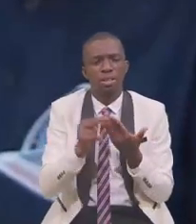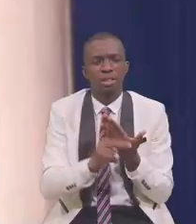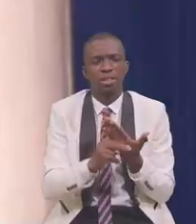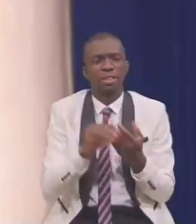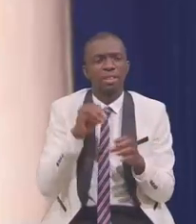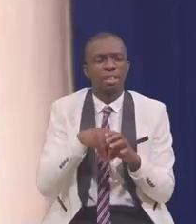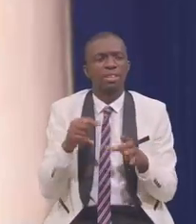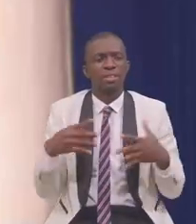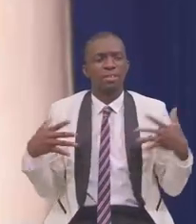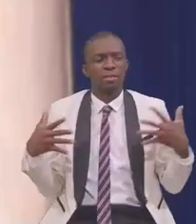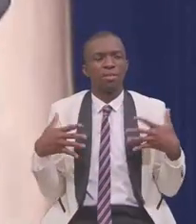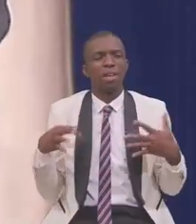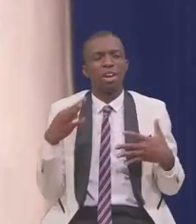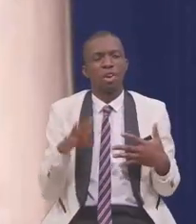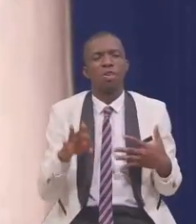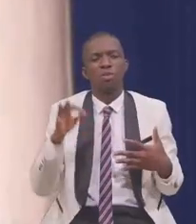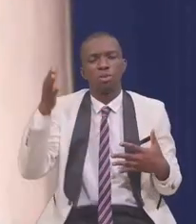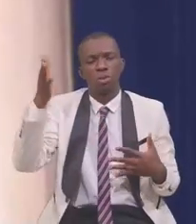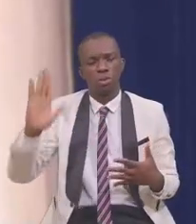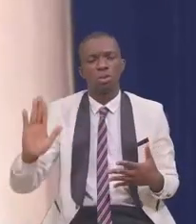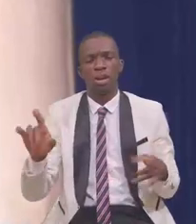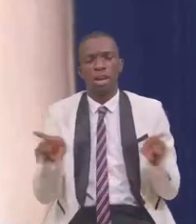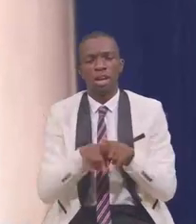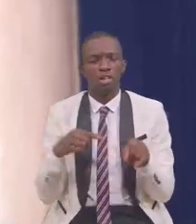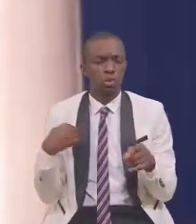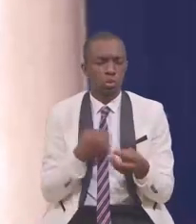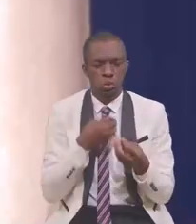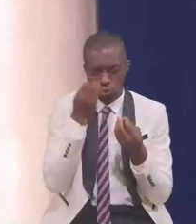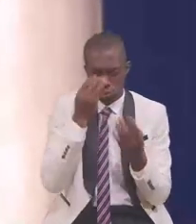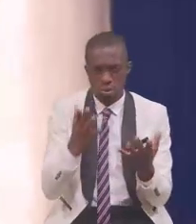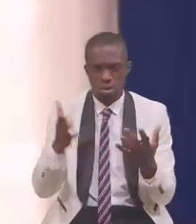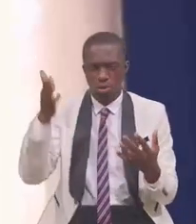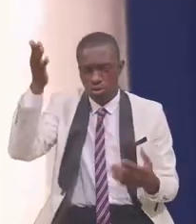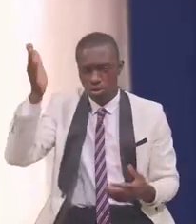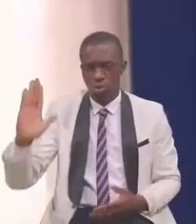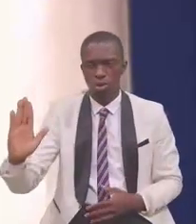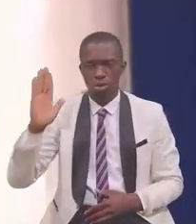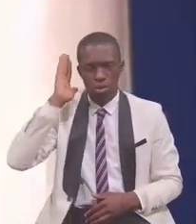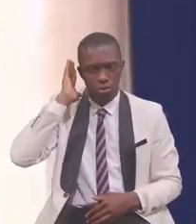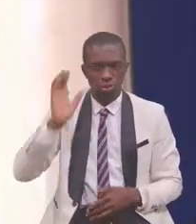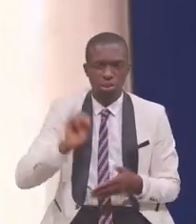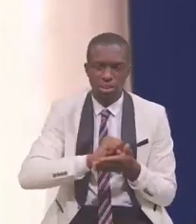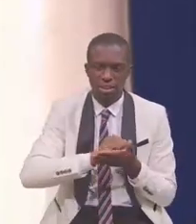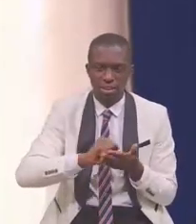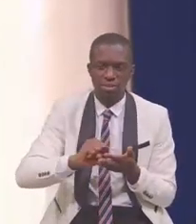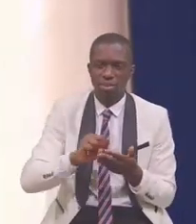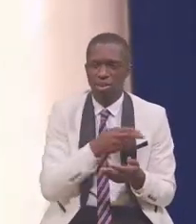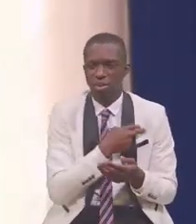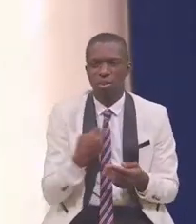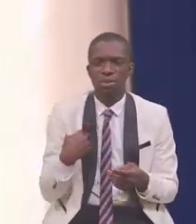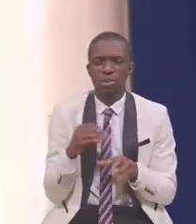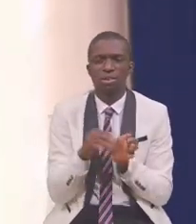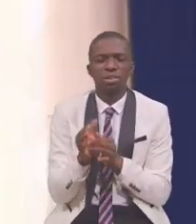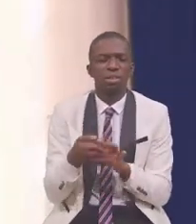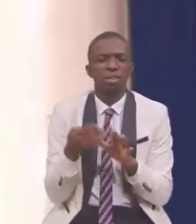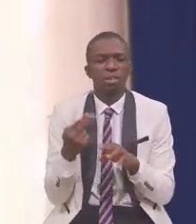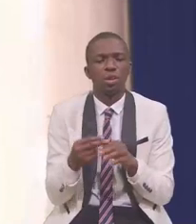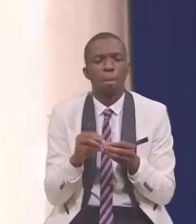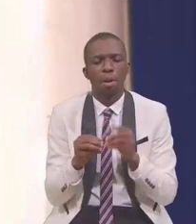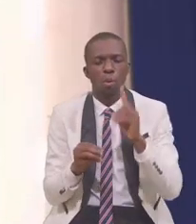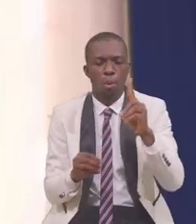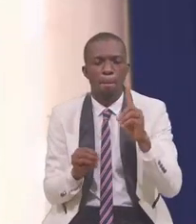sanctifier au nom de Jésus. Numéro 1, il y a la prière pour notre sanctification. 2, la purité à